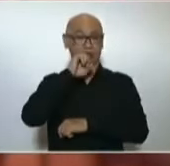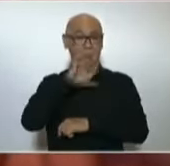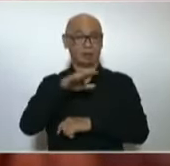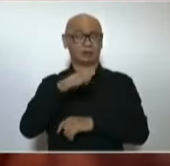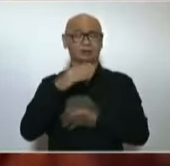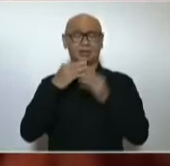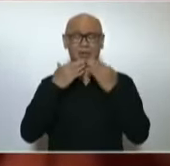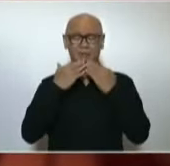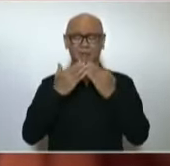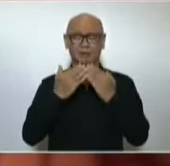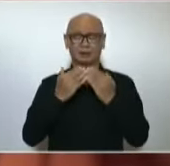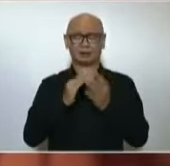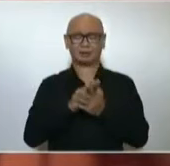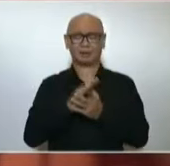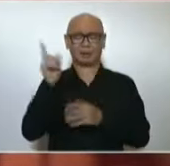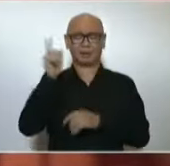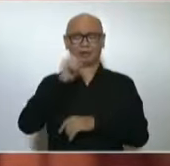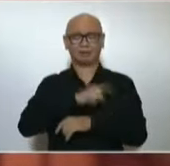selamat